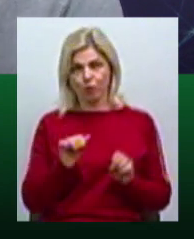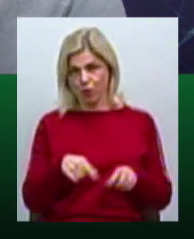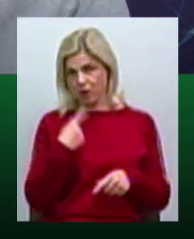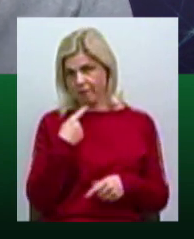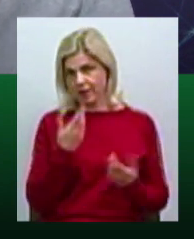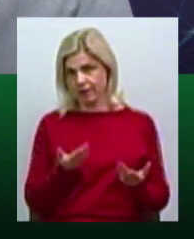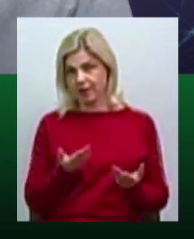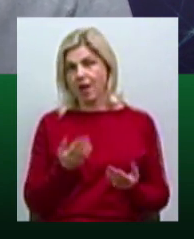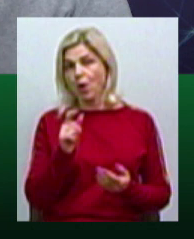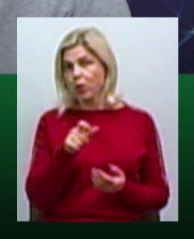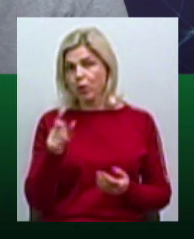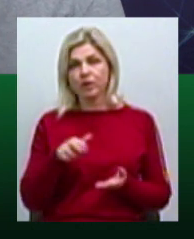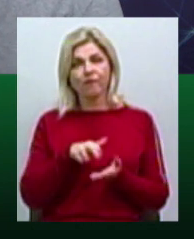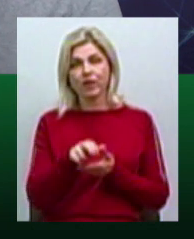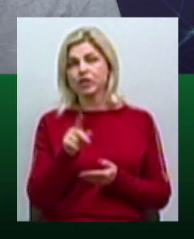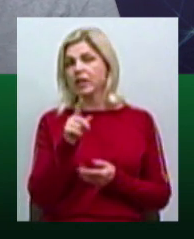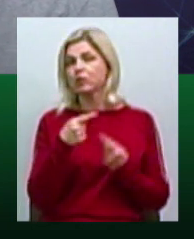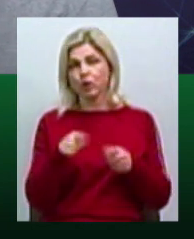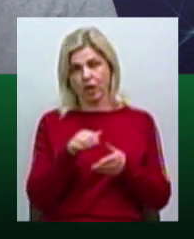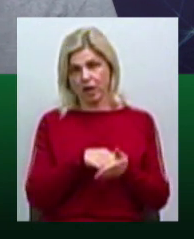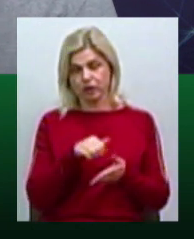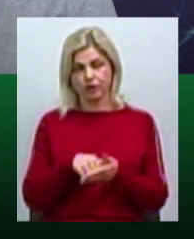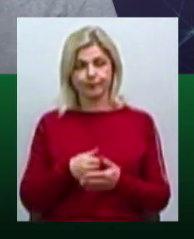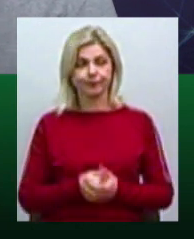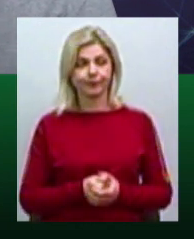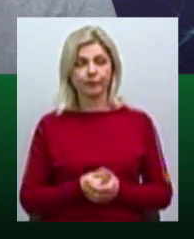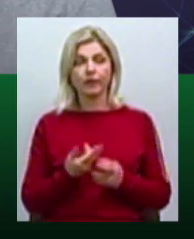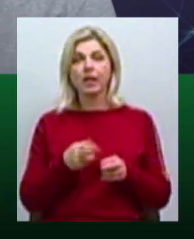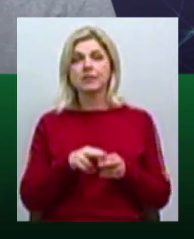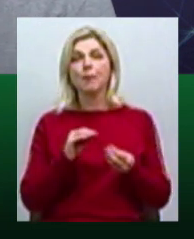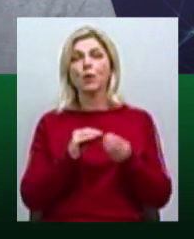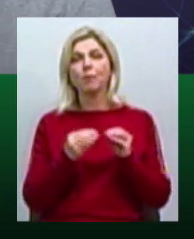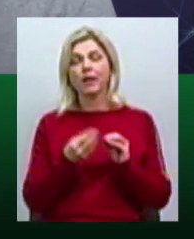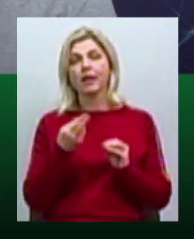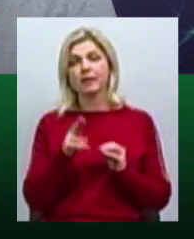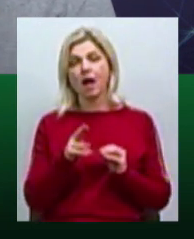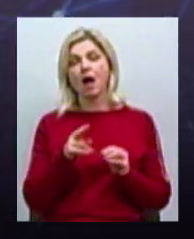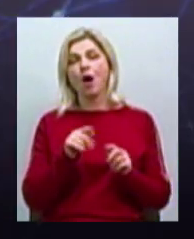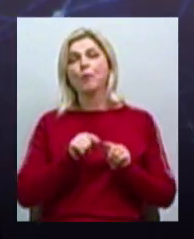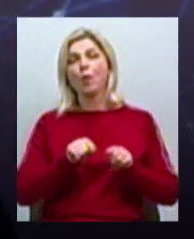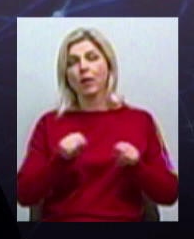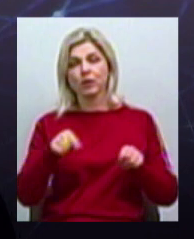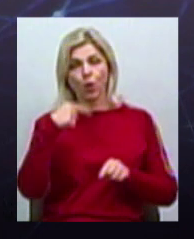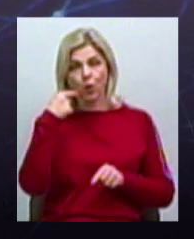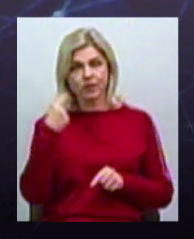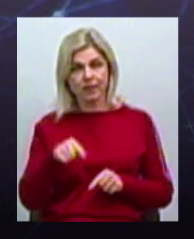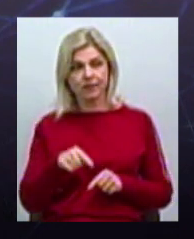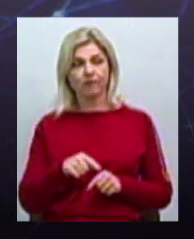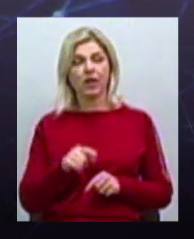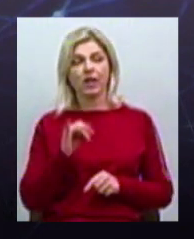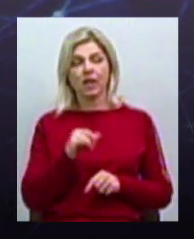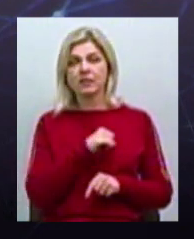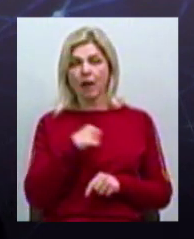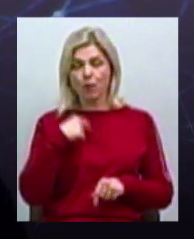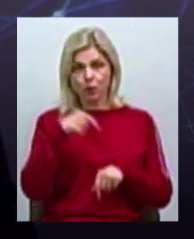не за ці речі. Це проблема для ідеологів і пропагандистів російських самим усвідомити